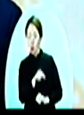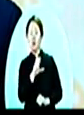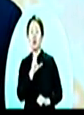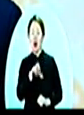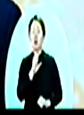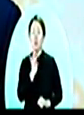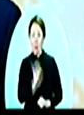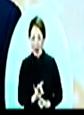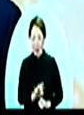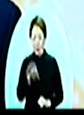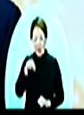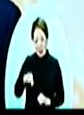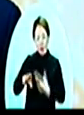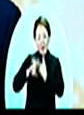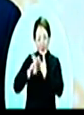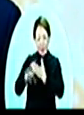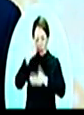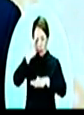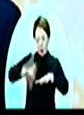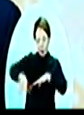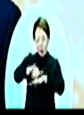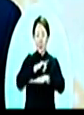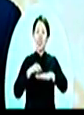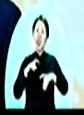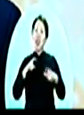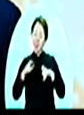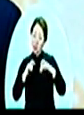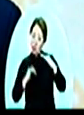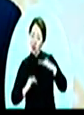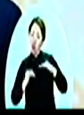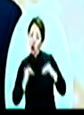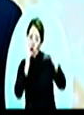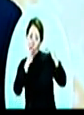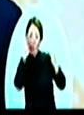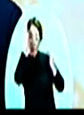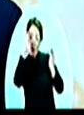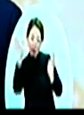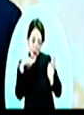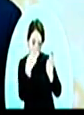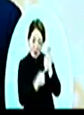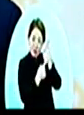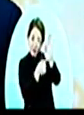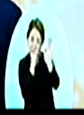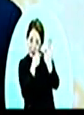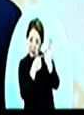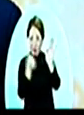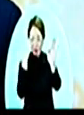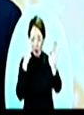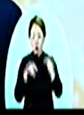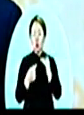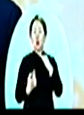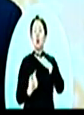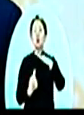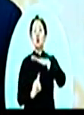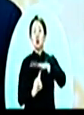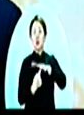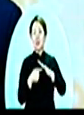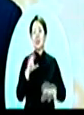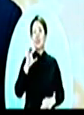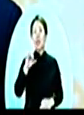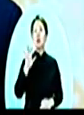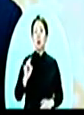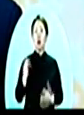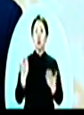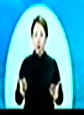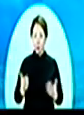салбар. Ийм учраас цаашдаа улс орны эдийн засгийн хөгжлийн ирээдүйг тодорхойлох ийм одоо үндсэн салбар гэж